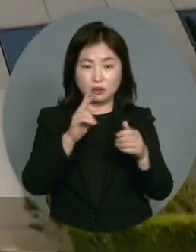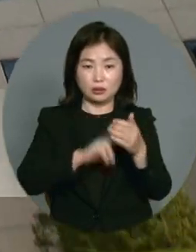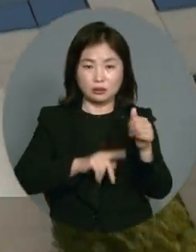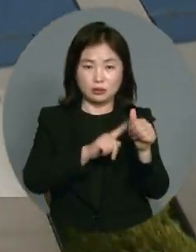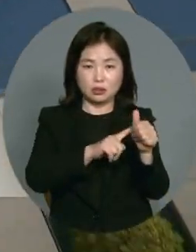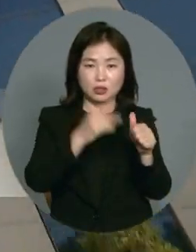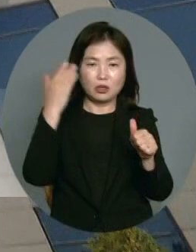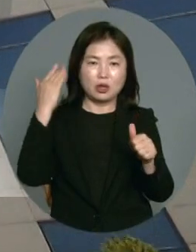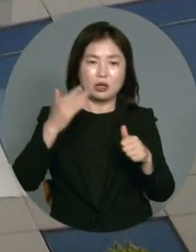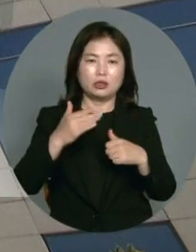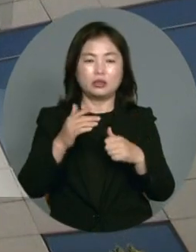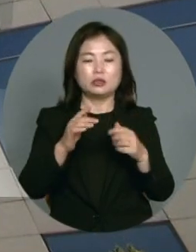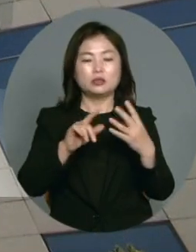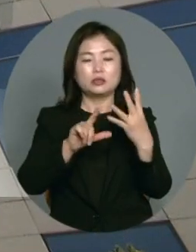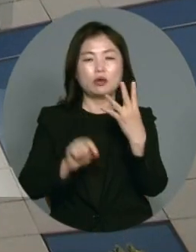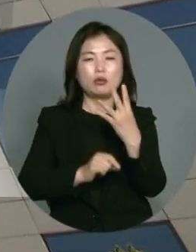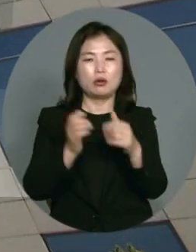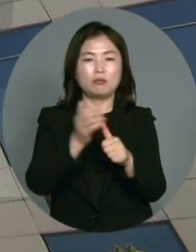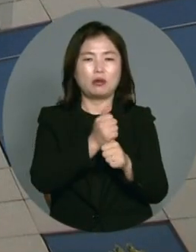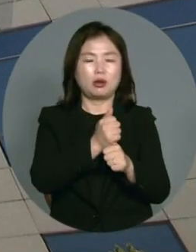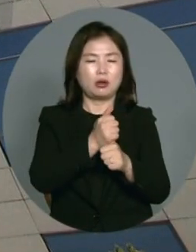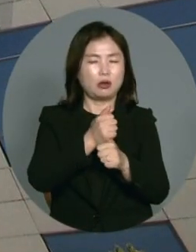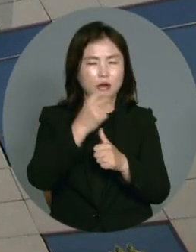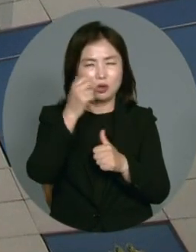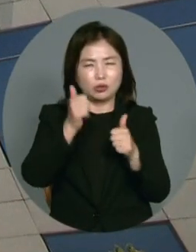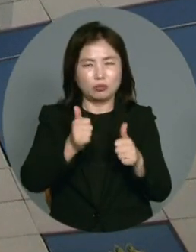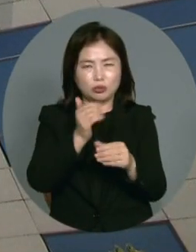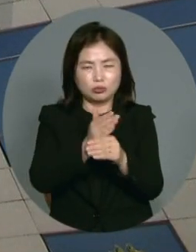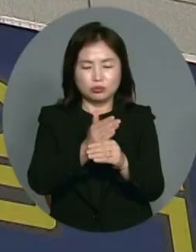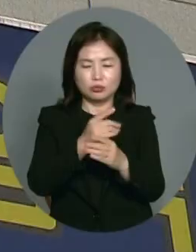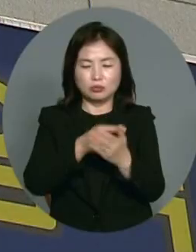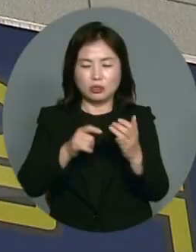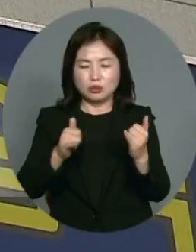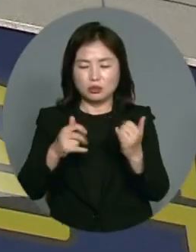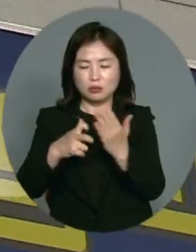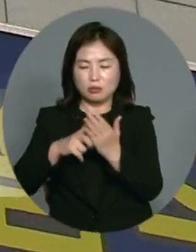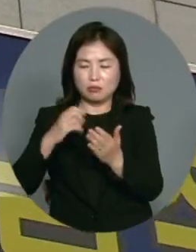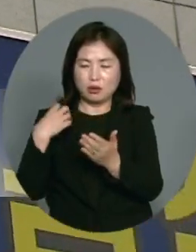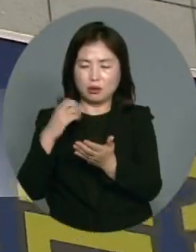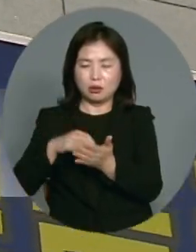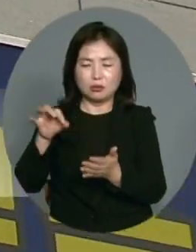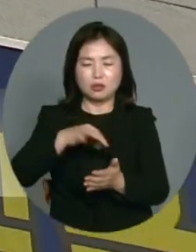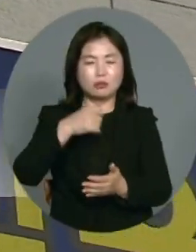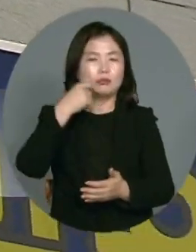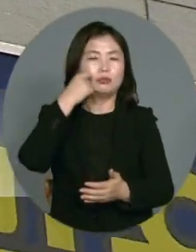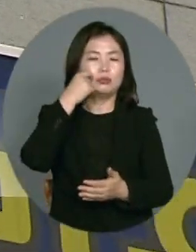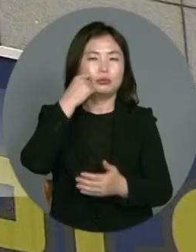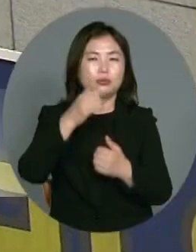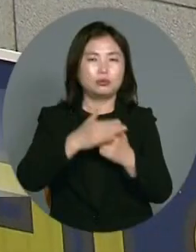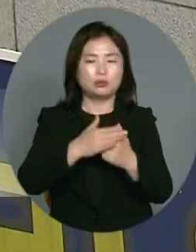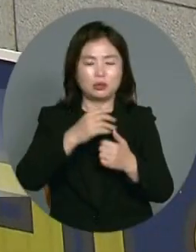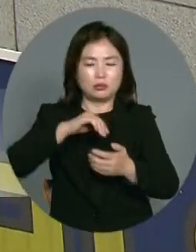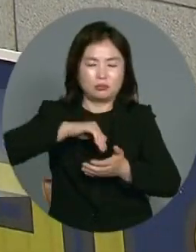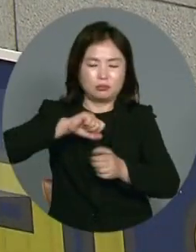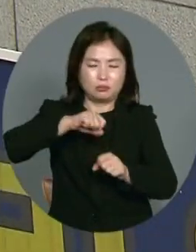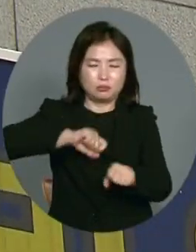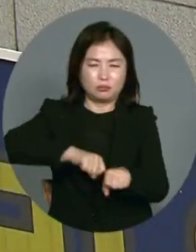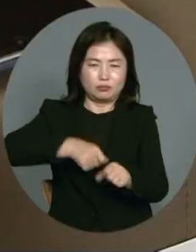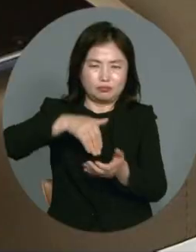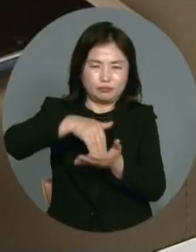지난 4월 검거돼 재판을 받고 있습니다. 하지만 피해자들은 티켓값을 대부분 돌려받지 못했다며 엄벌을